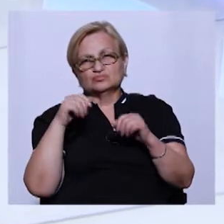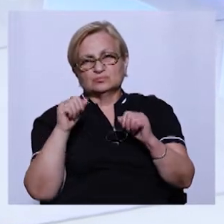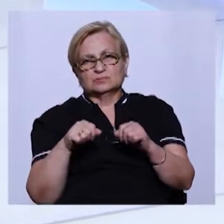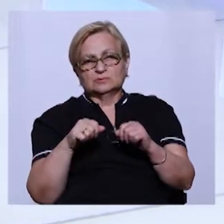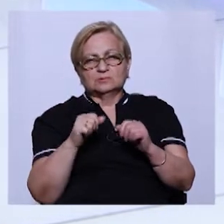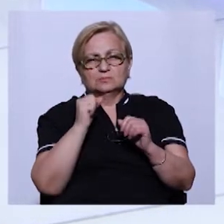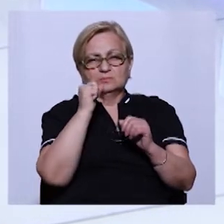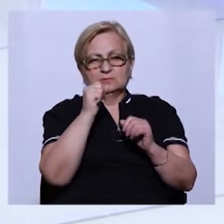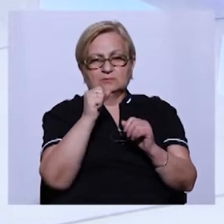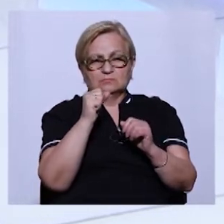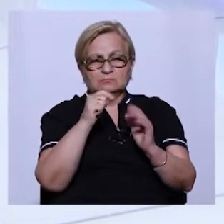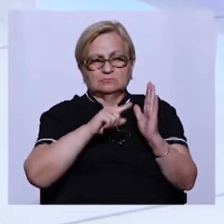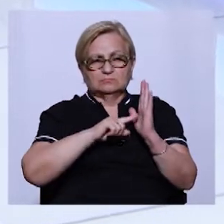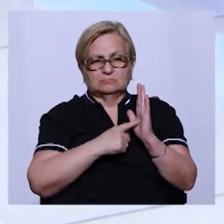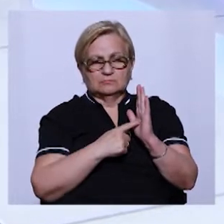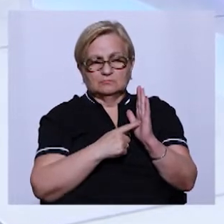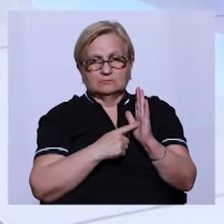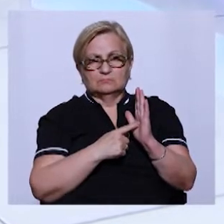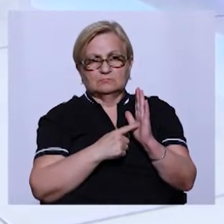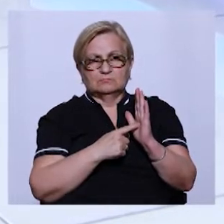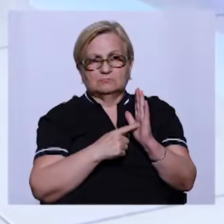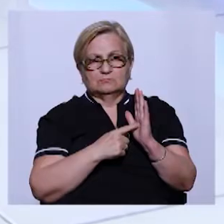A გამემრავლებინა